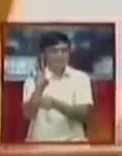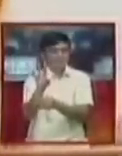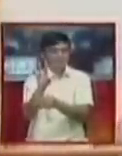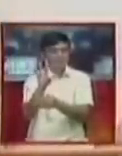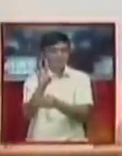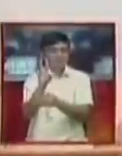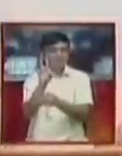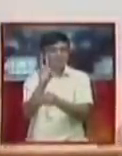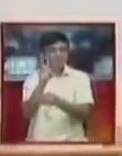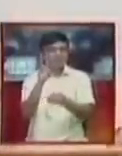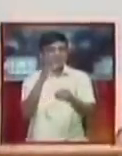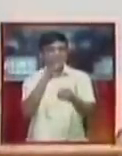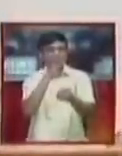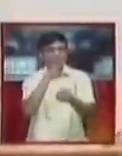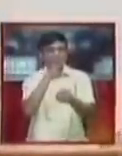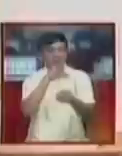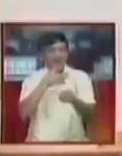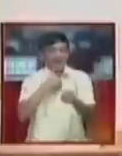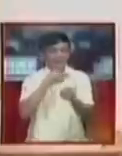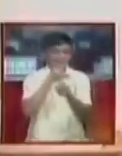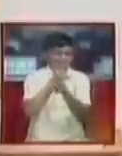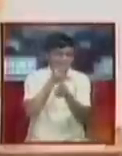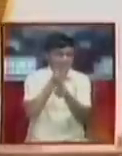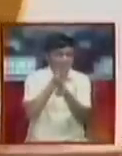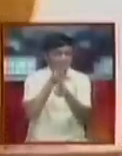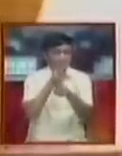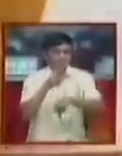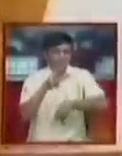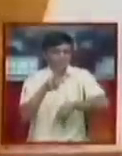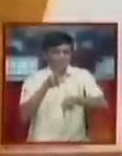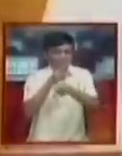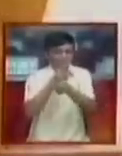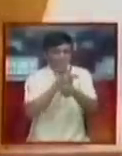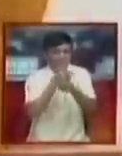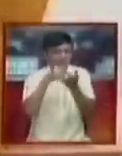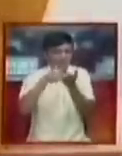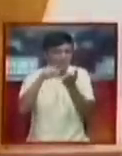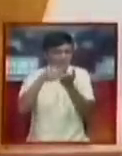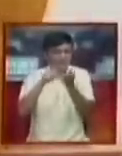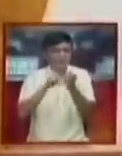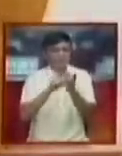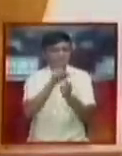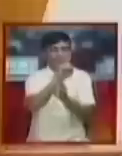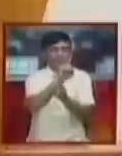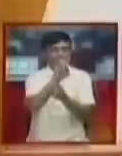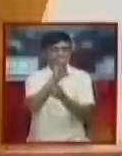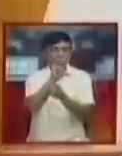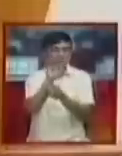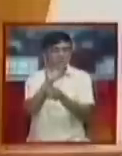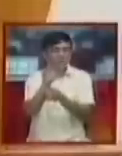1,672,777 ng mga inang regular na nagpapacheck up. Dagdag pa natin,